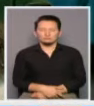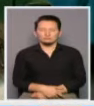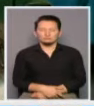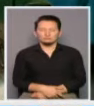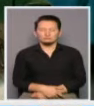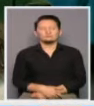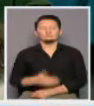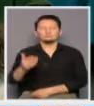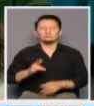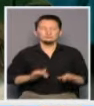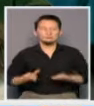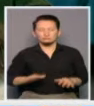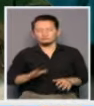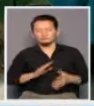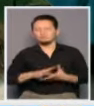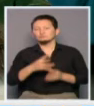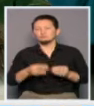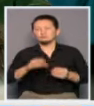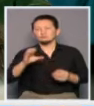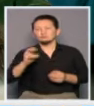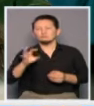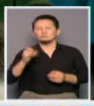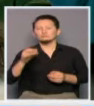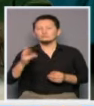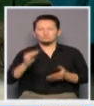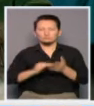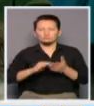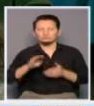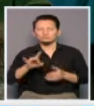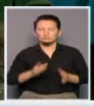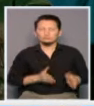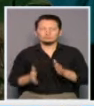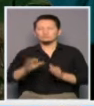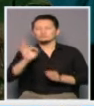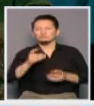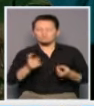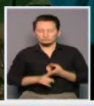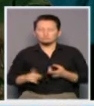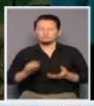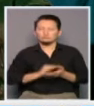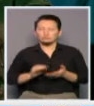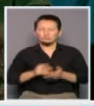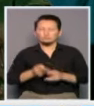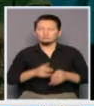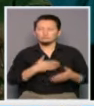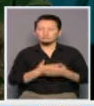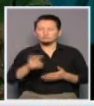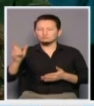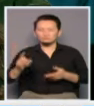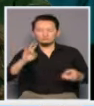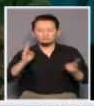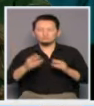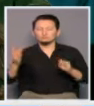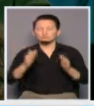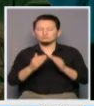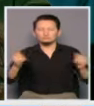Про его деятельность написано в произведении Сакена Сейфуллина «Таржол Тайгах Кишунде». Активисты того времени превратили его дом в